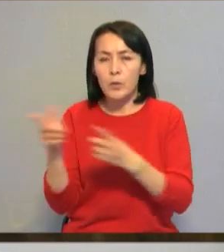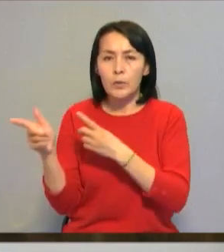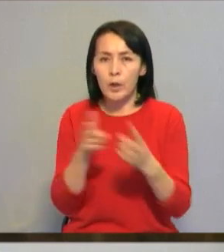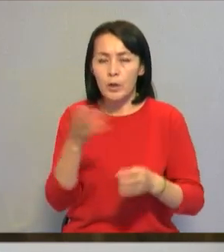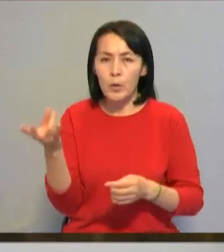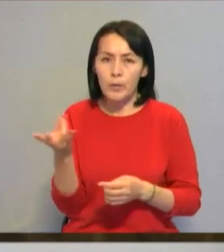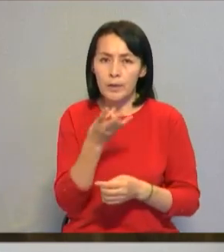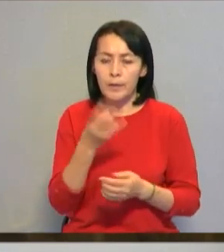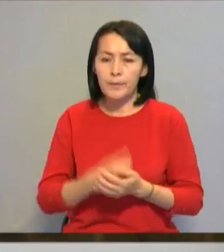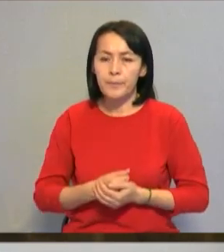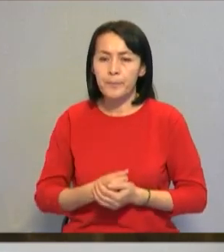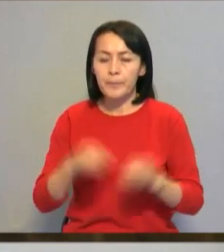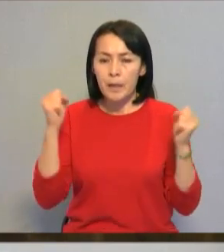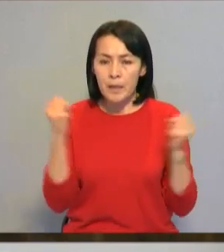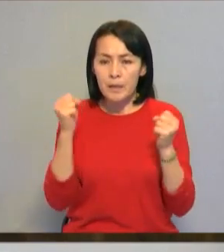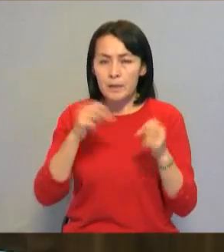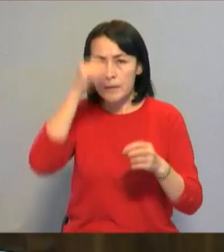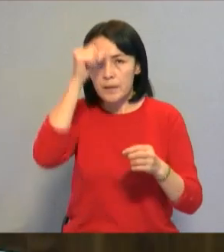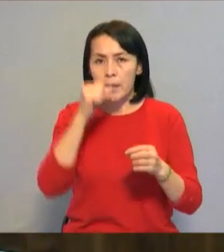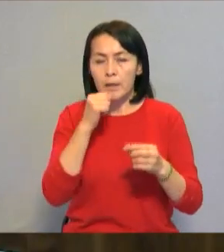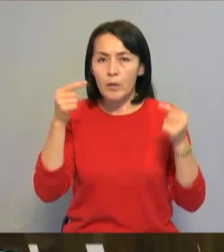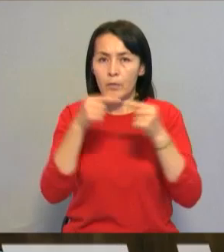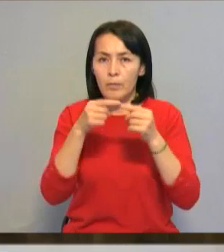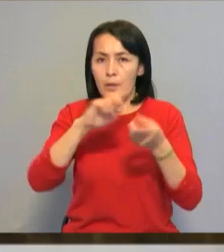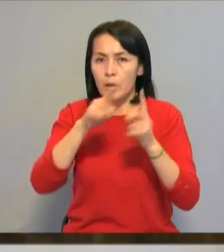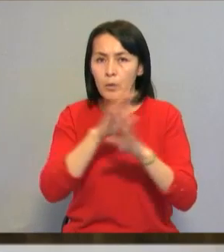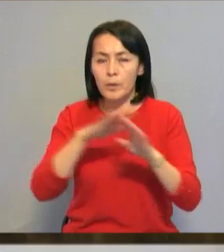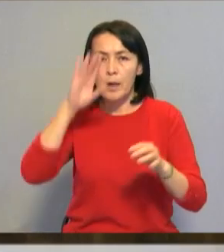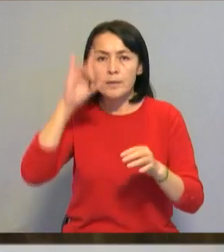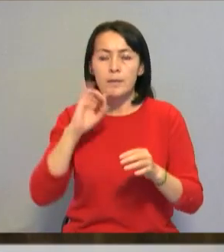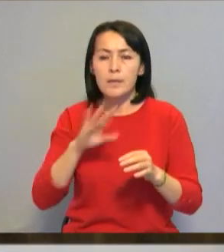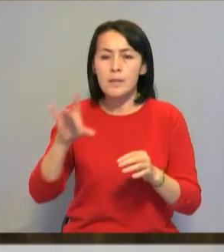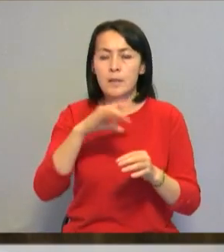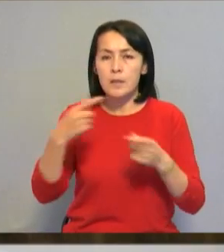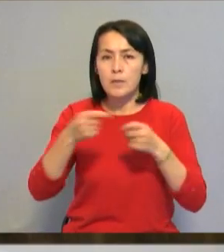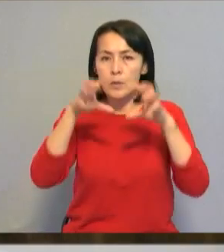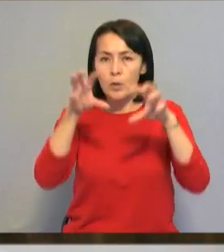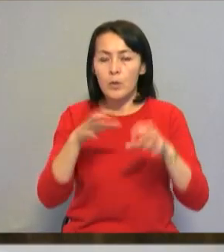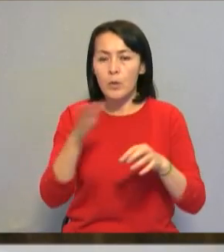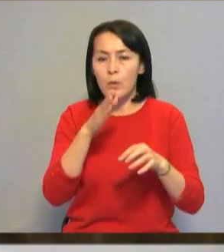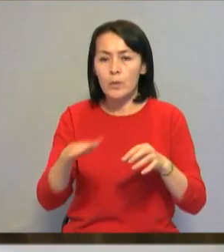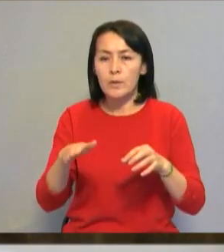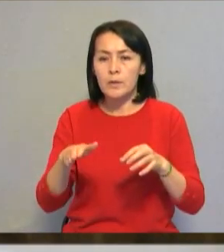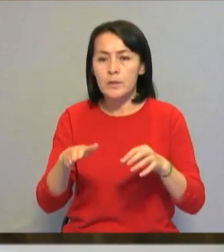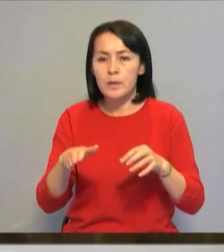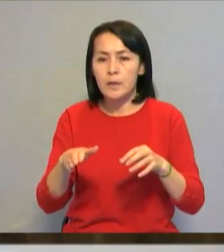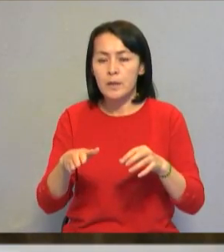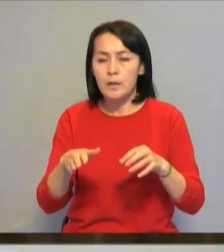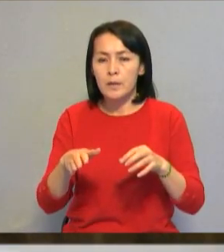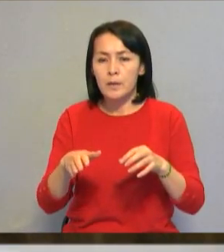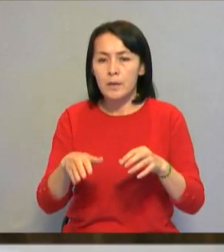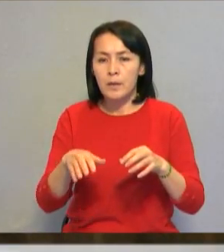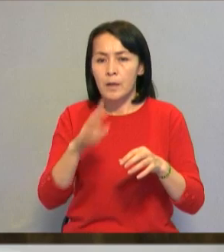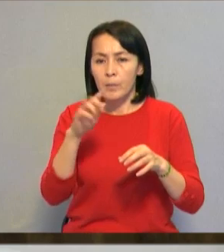тиіс. Қысқы дөңгелекте уақытылы жабдықталмаған жағдайда Қазақстан Республикасының әкімшілік құқық